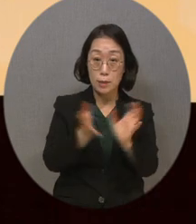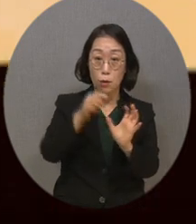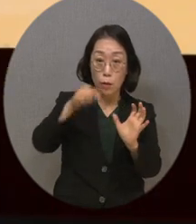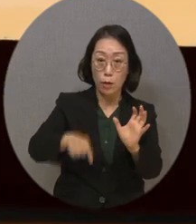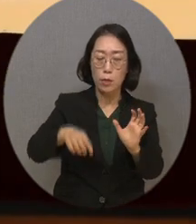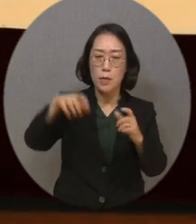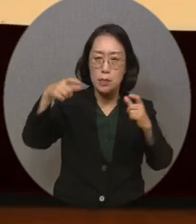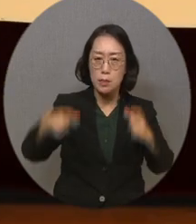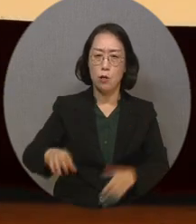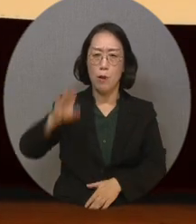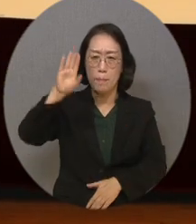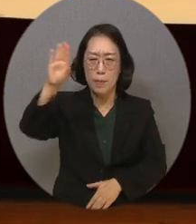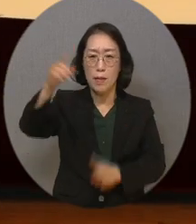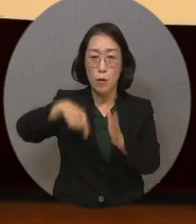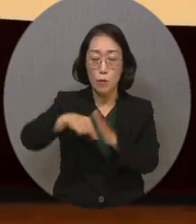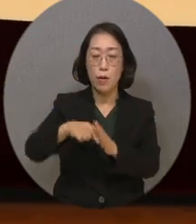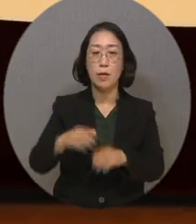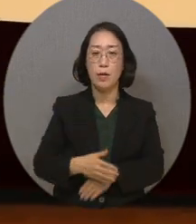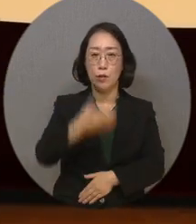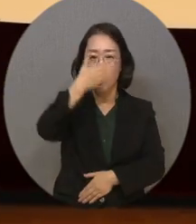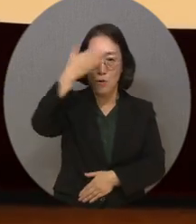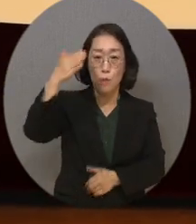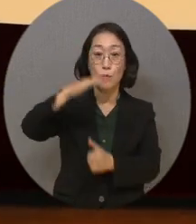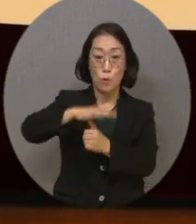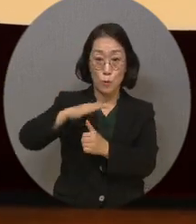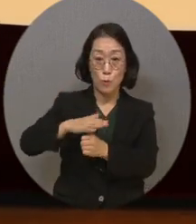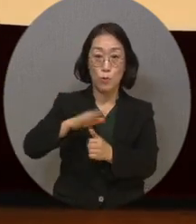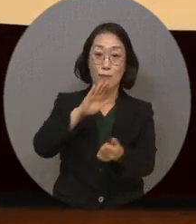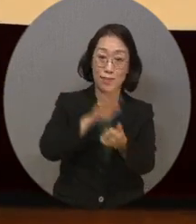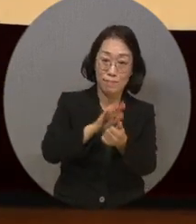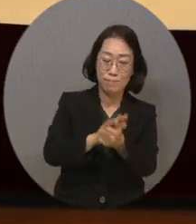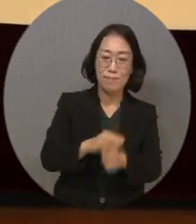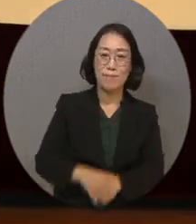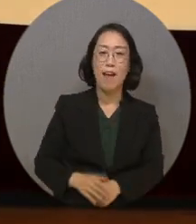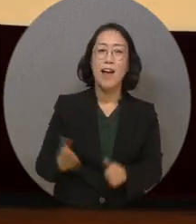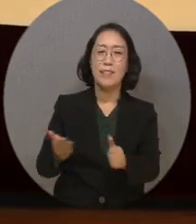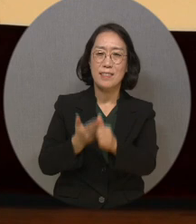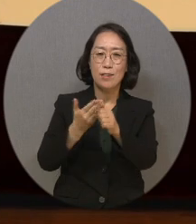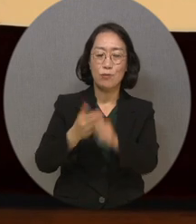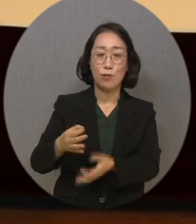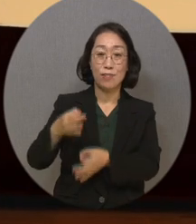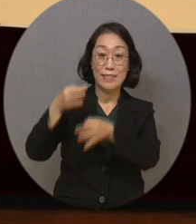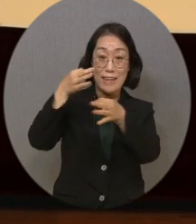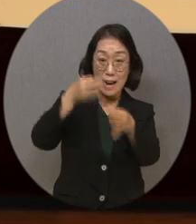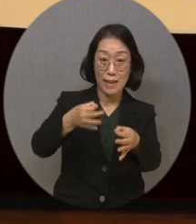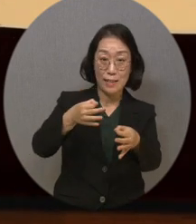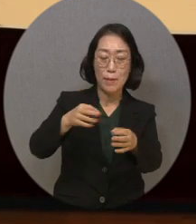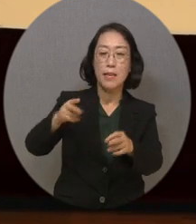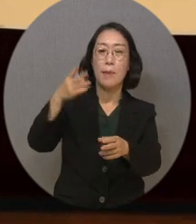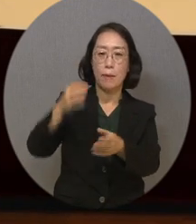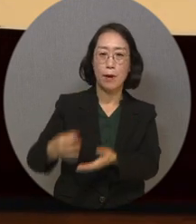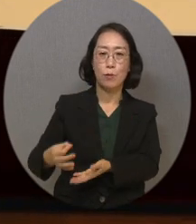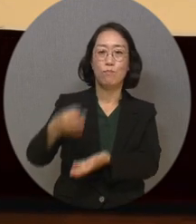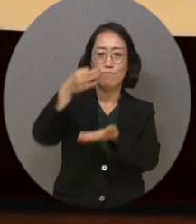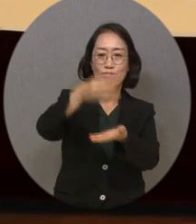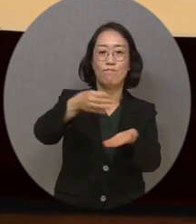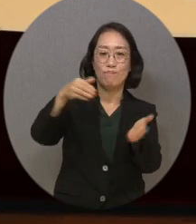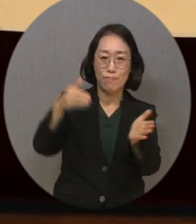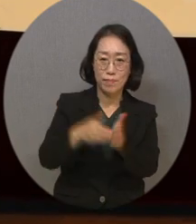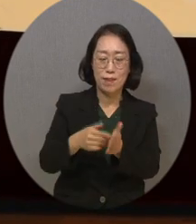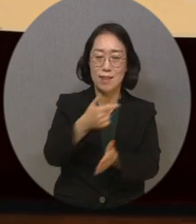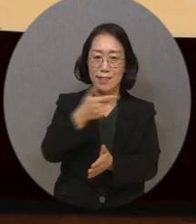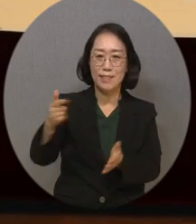지역의 미래를 이끌 청소년들의 꿈을 응원하며 순천 인재육성 장학회에 200만 원의 장학금을 기탁해